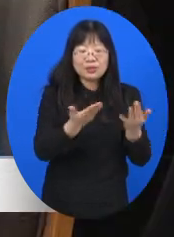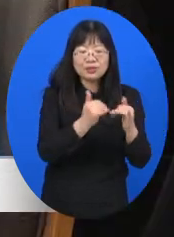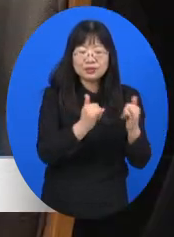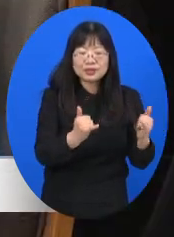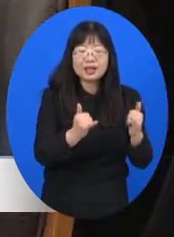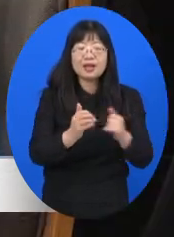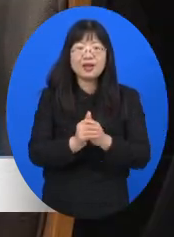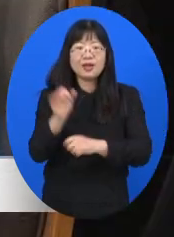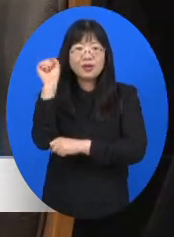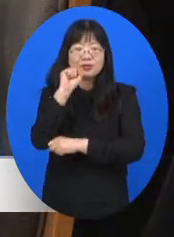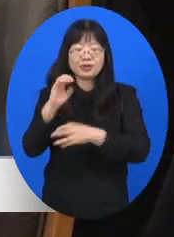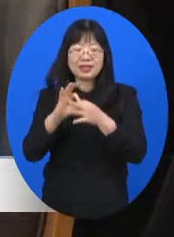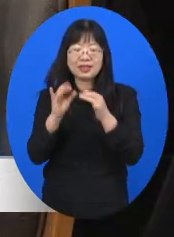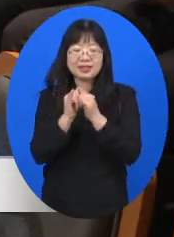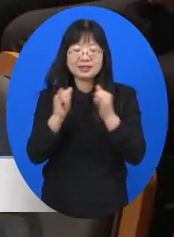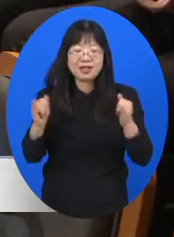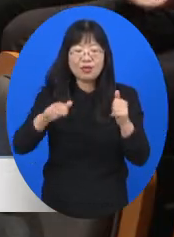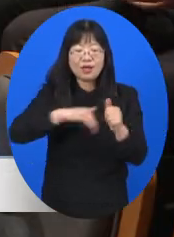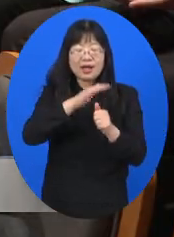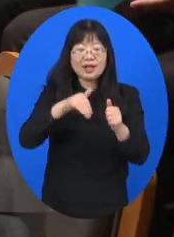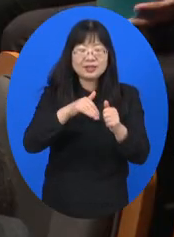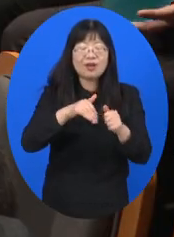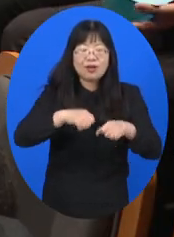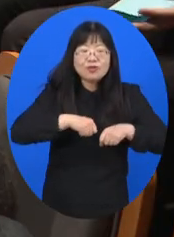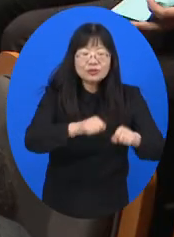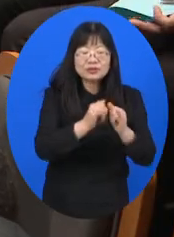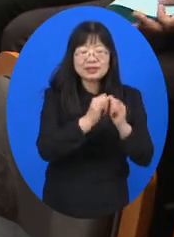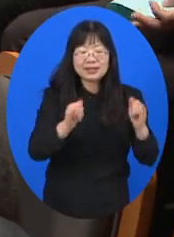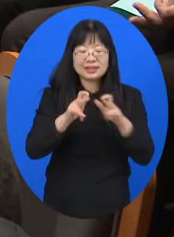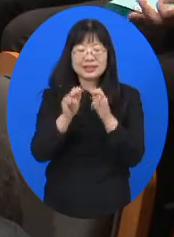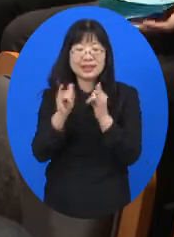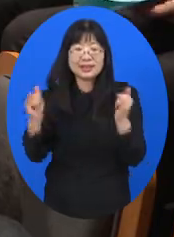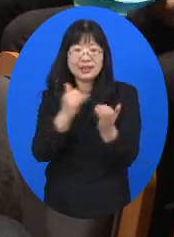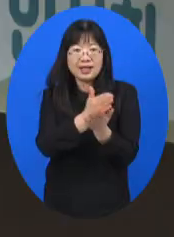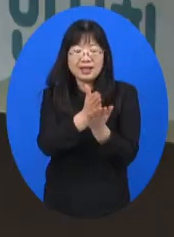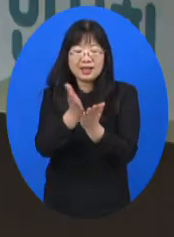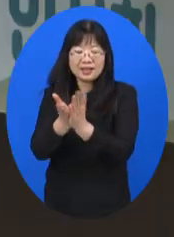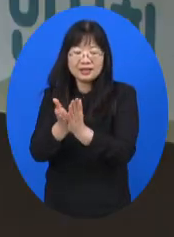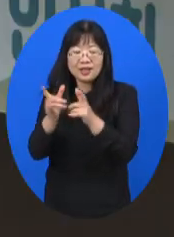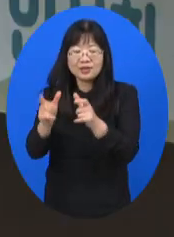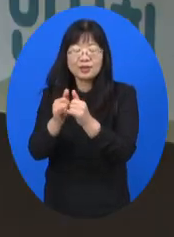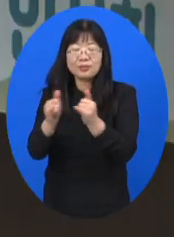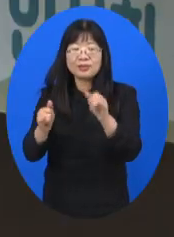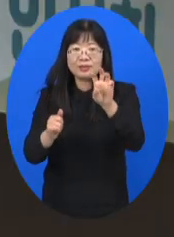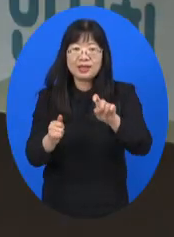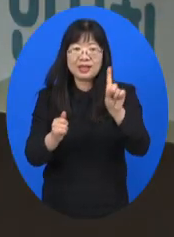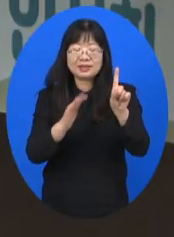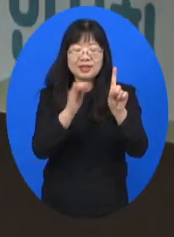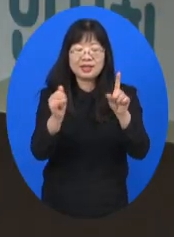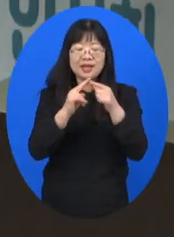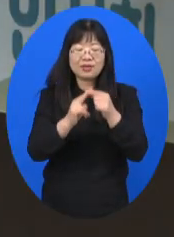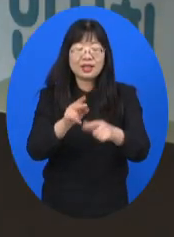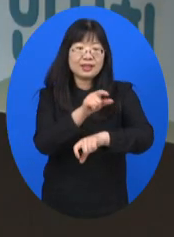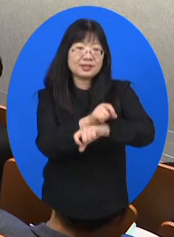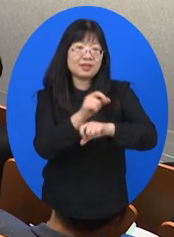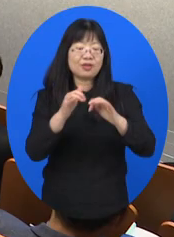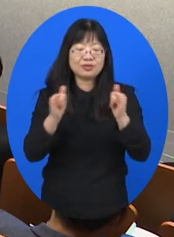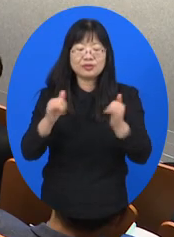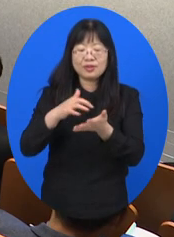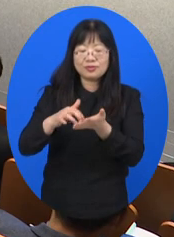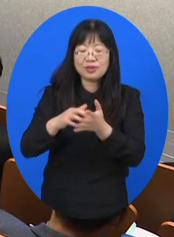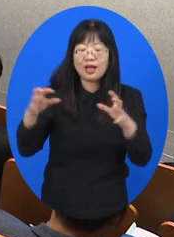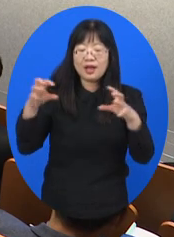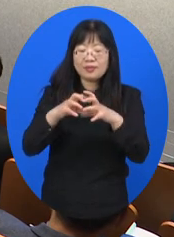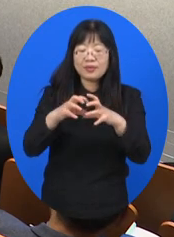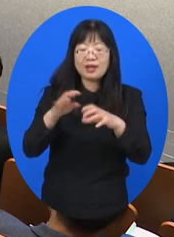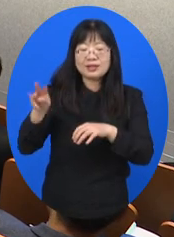노동자, 운수종사자, 환경미화원, 장애인 등 각계각층 도민 41명과 직원들까지